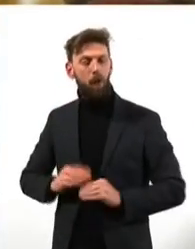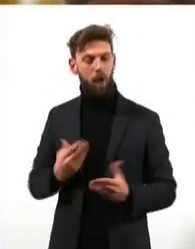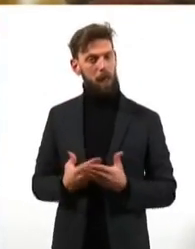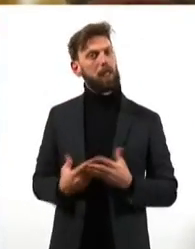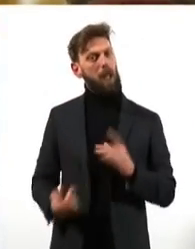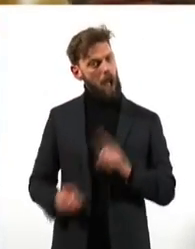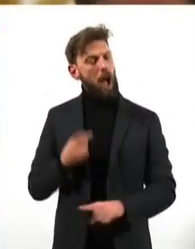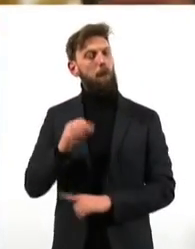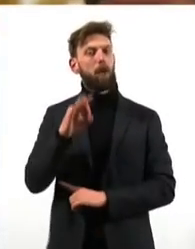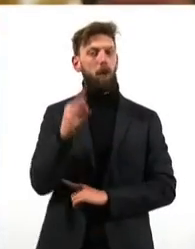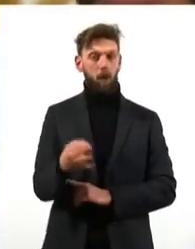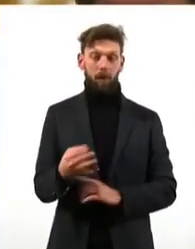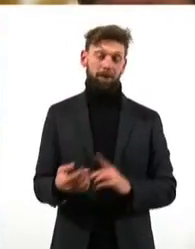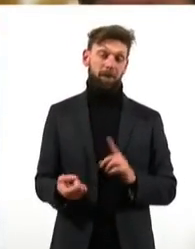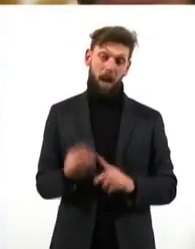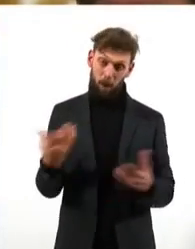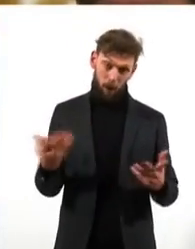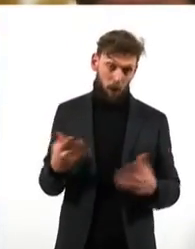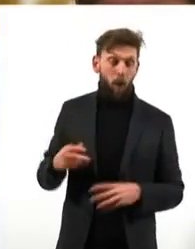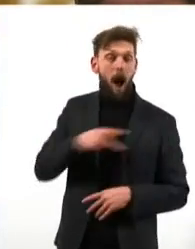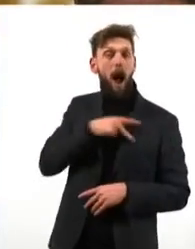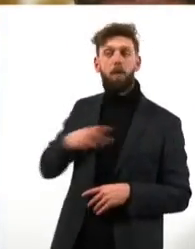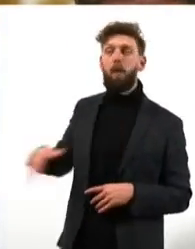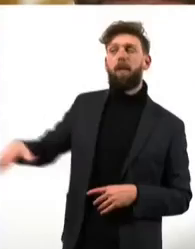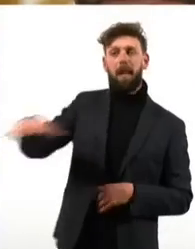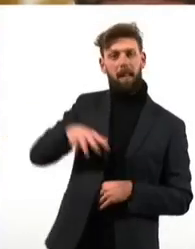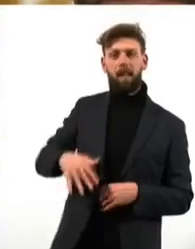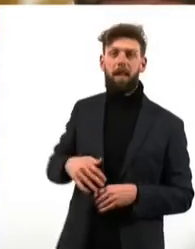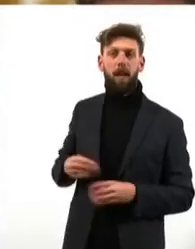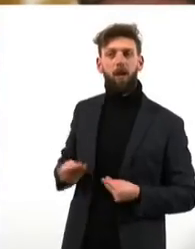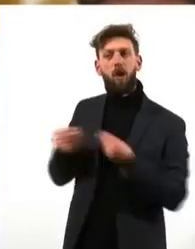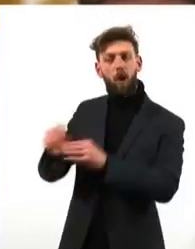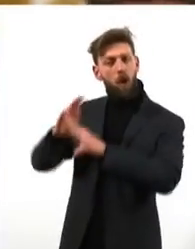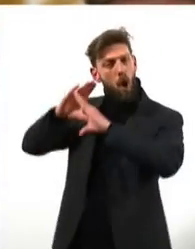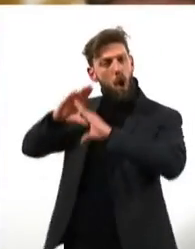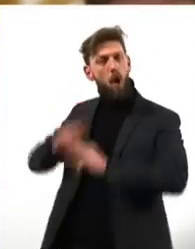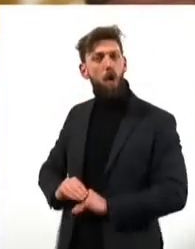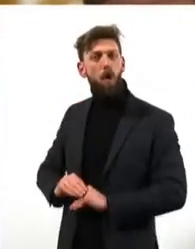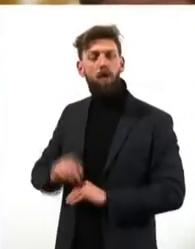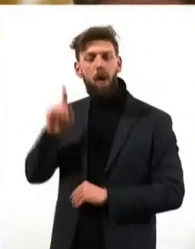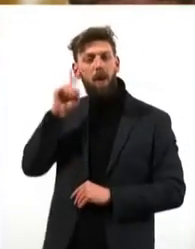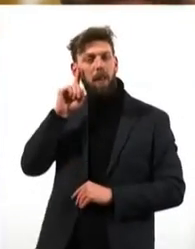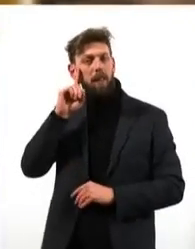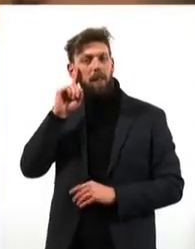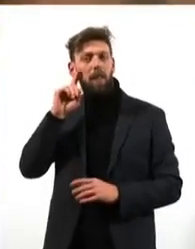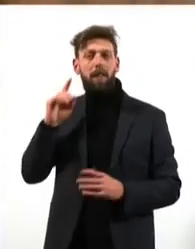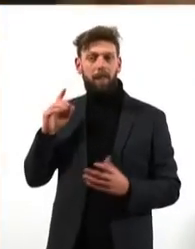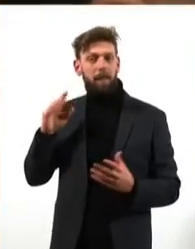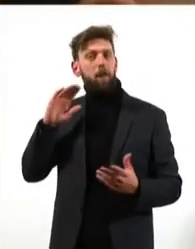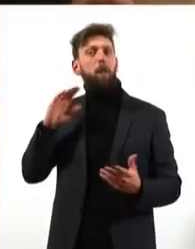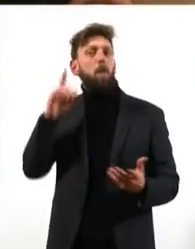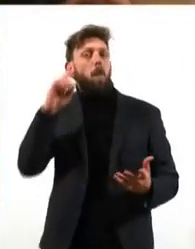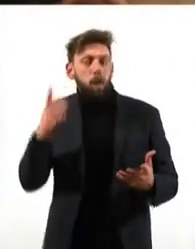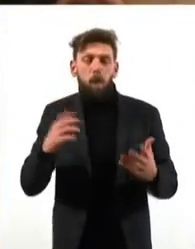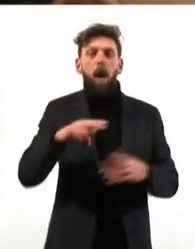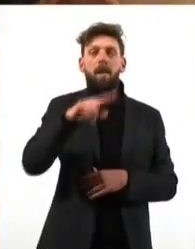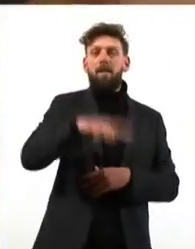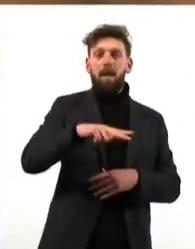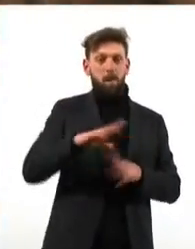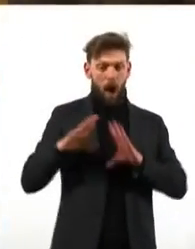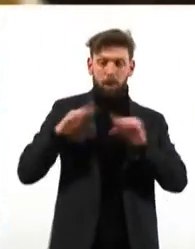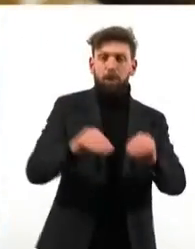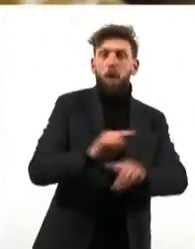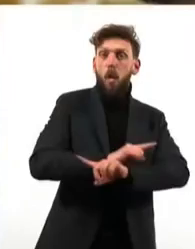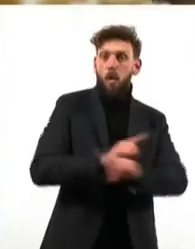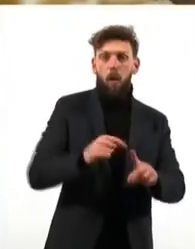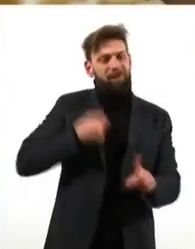extrêmement important. Il faut rassurer les propriétaires de l'acte de louer. C'est pour ça qu'il faut se battre contre la vacance, les logements vacants. Il faut travailler aussi